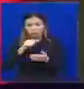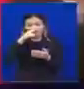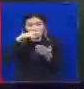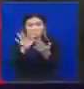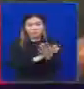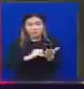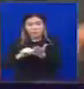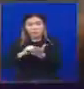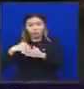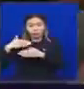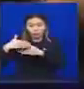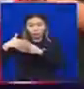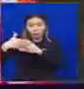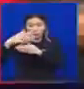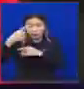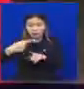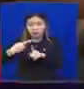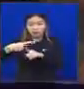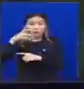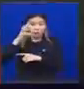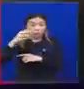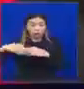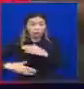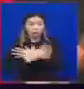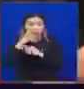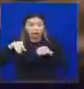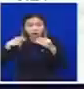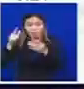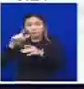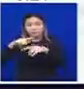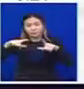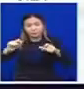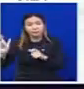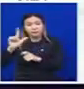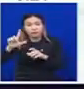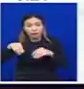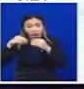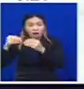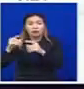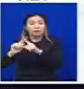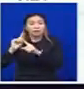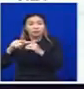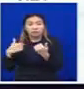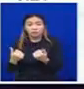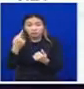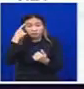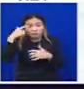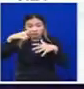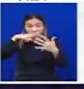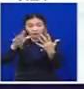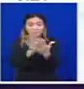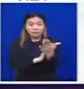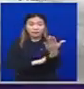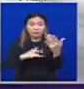ต่อไปอีก6เดือนทำให้ประเทศไทยยังมีโอกาสปลดใบเหลืองของ EU ได้ภายในปีนี้แม้ว่าประเทศไทยจะ